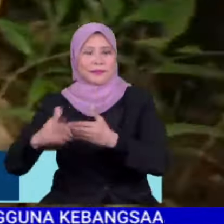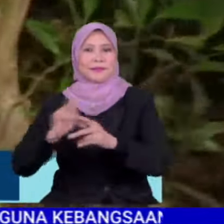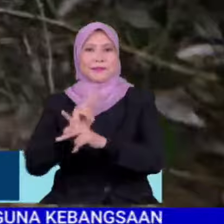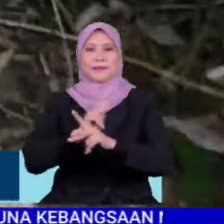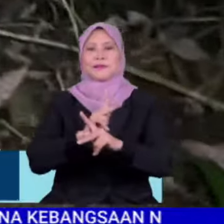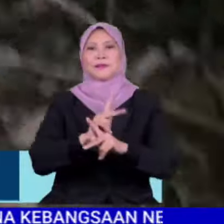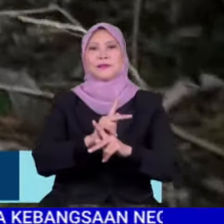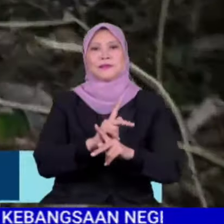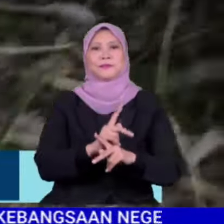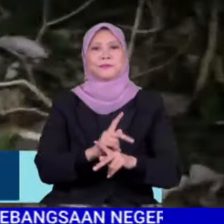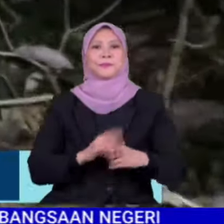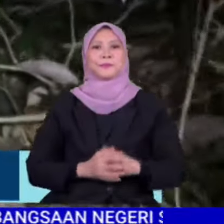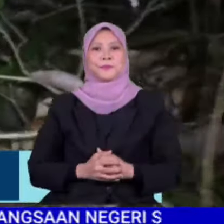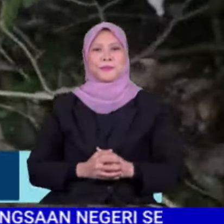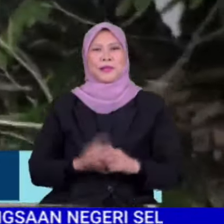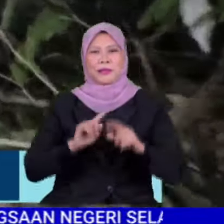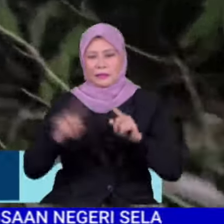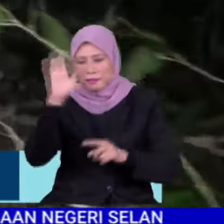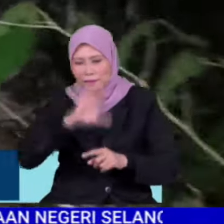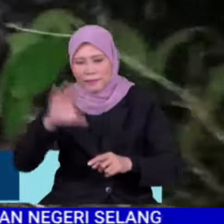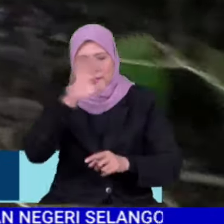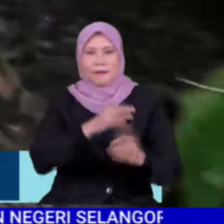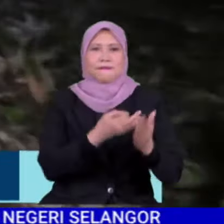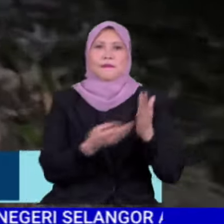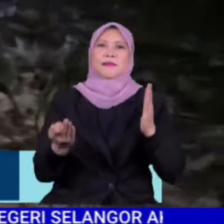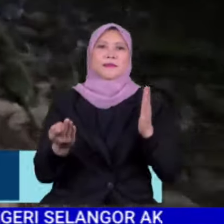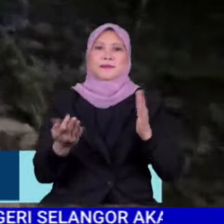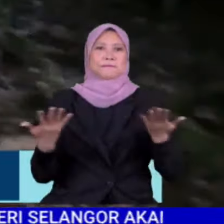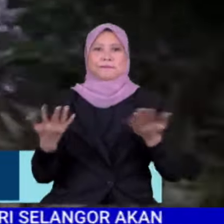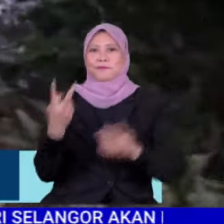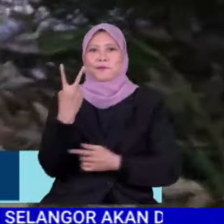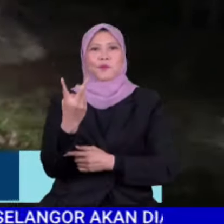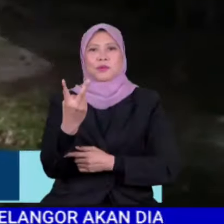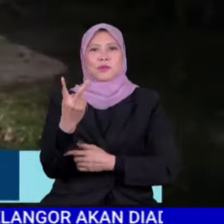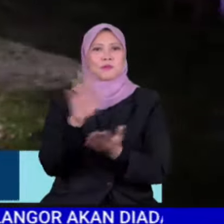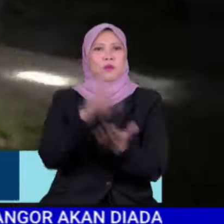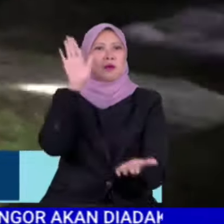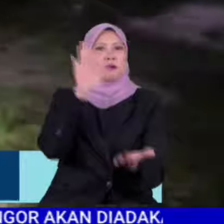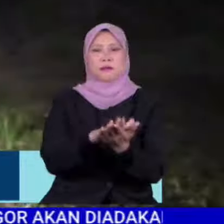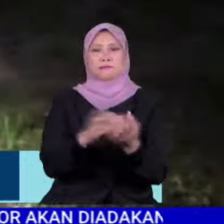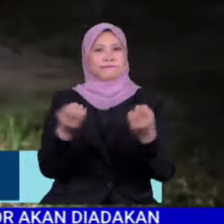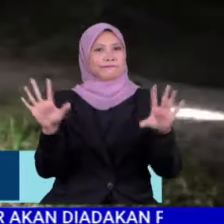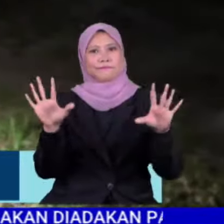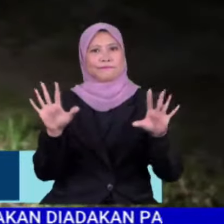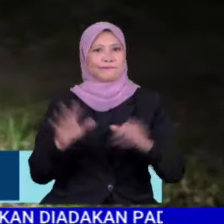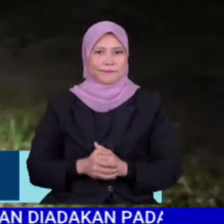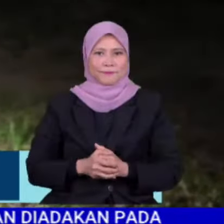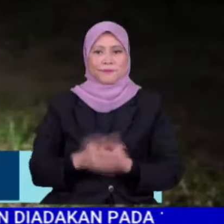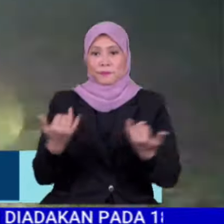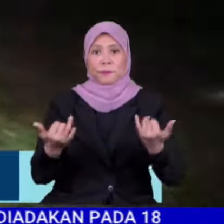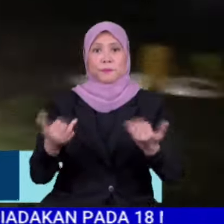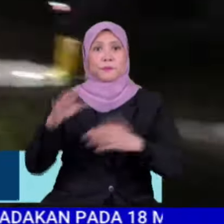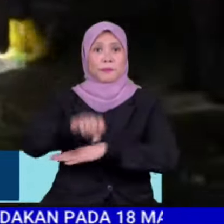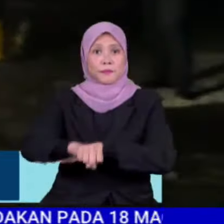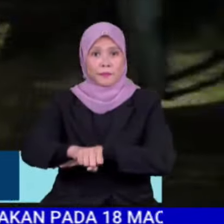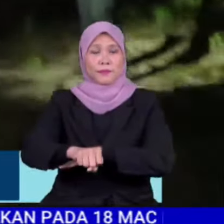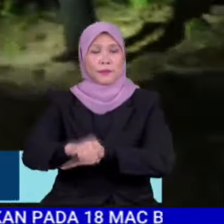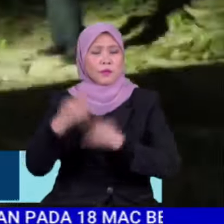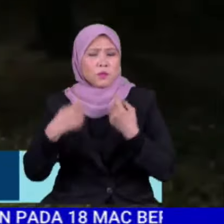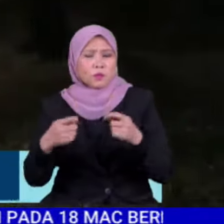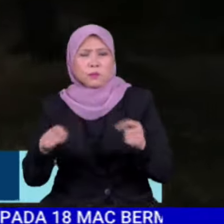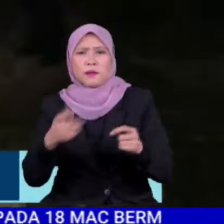ini bagaimanapun PSFC masih lagi gagal menemui kelibat 2 ekor buaya terbabit. Dan pada malam ini, mereka